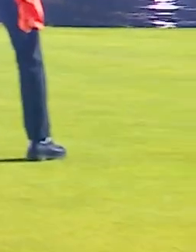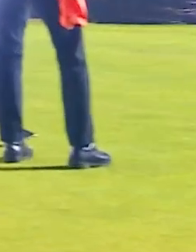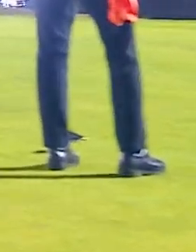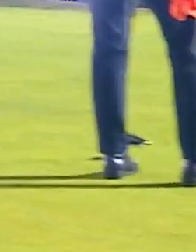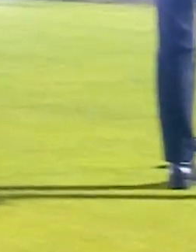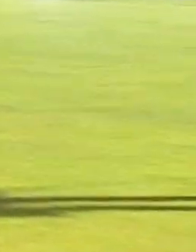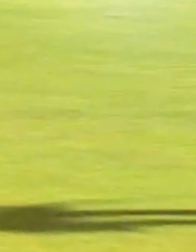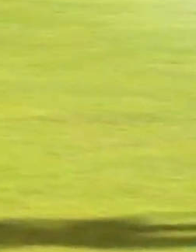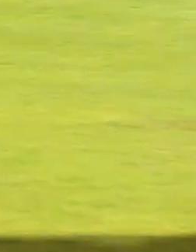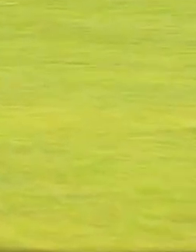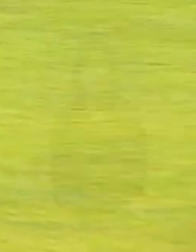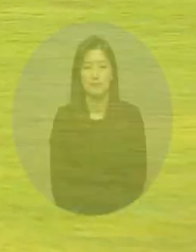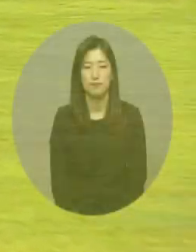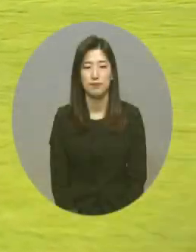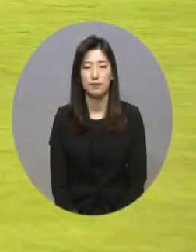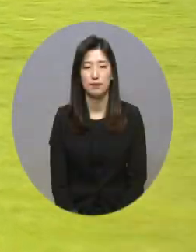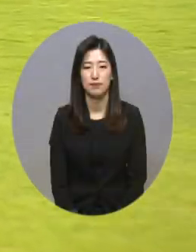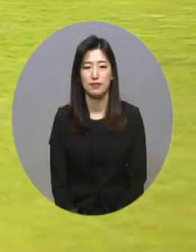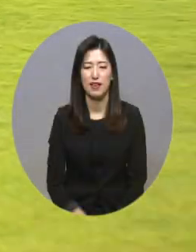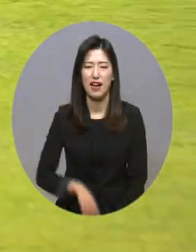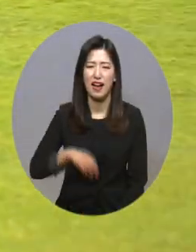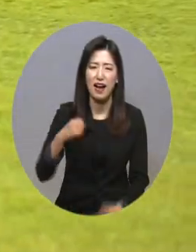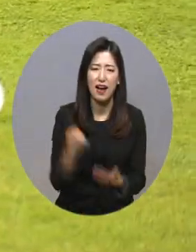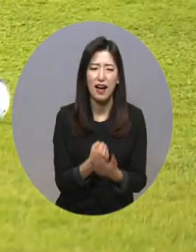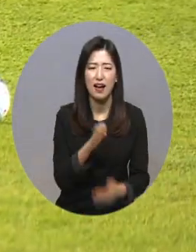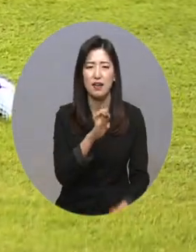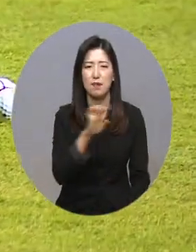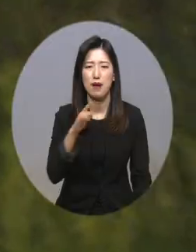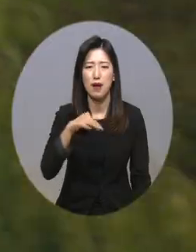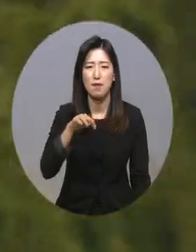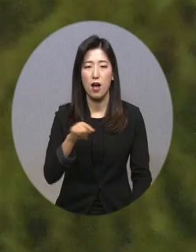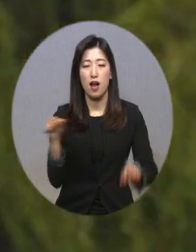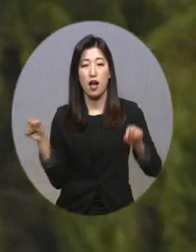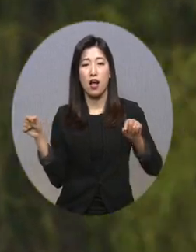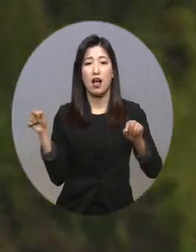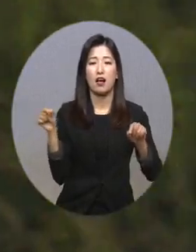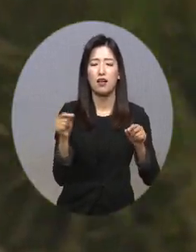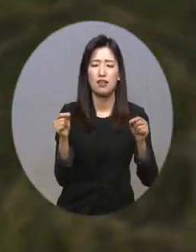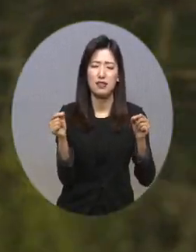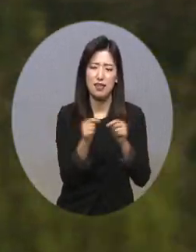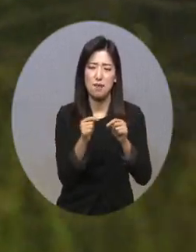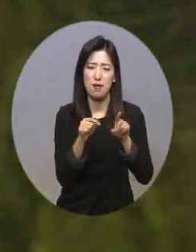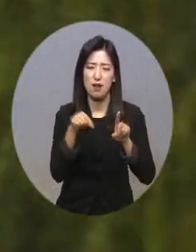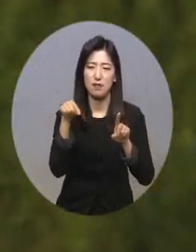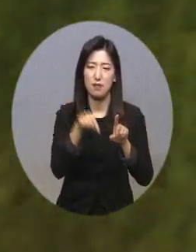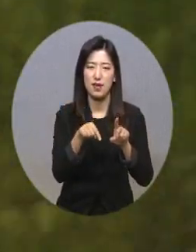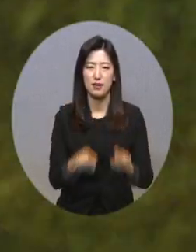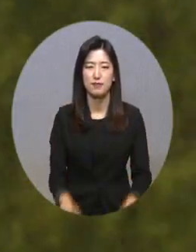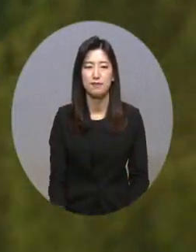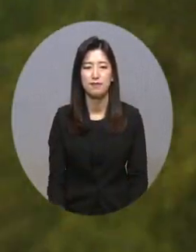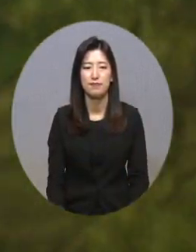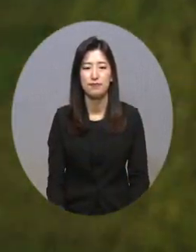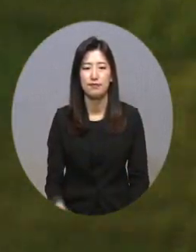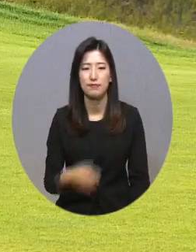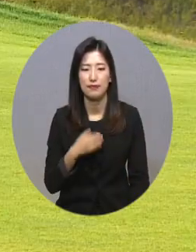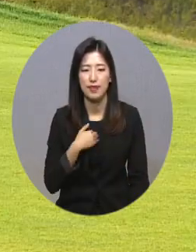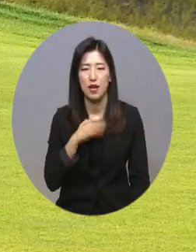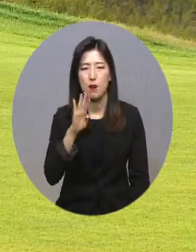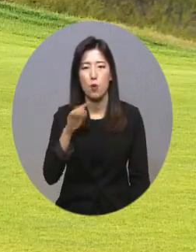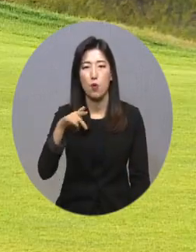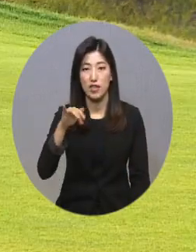아 퍽 아 진짜 잘 보 아 우리 하겟습니다 보기 뭐